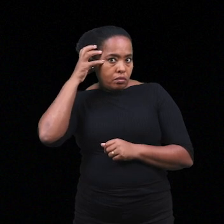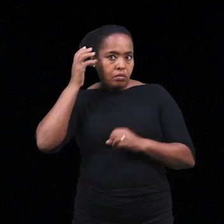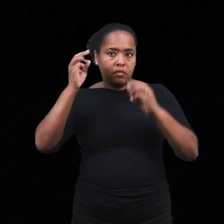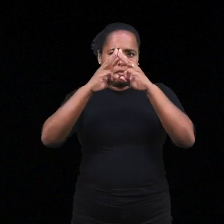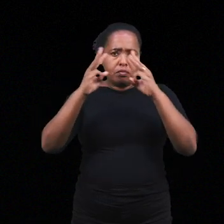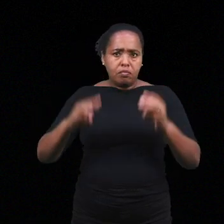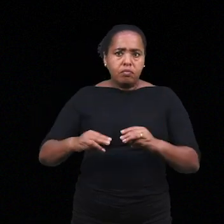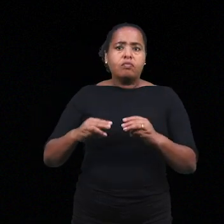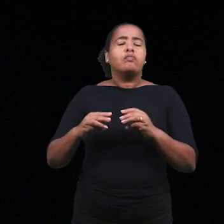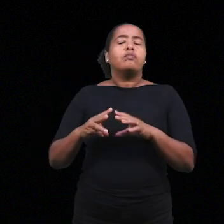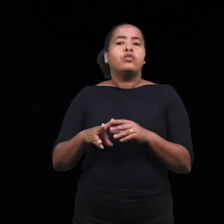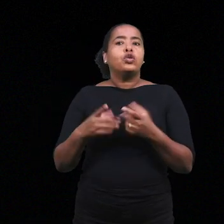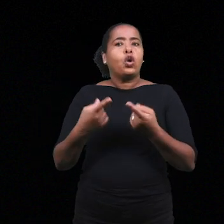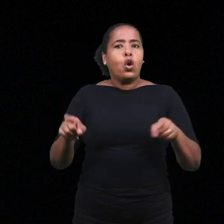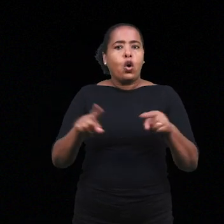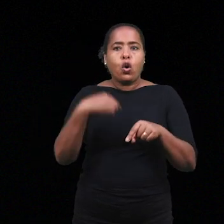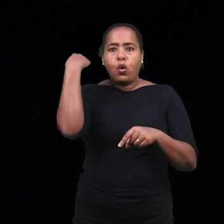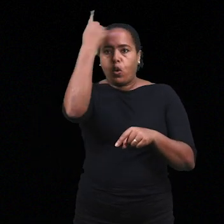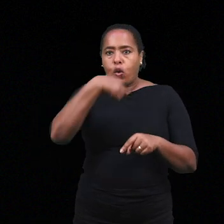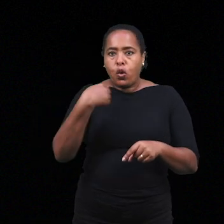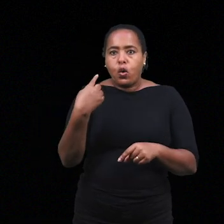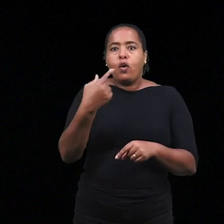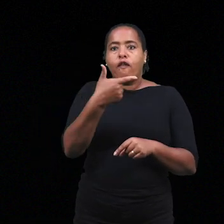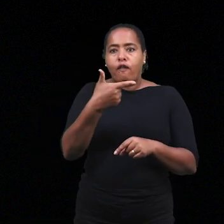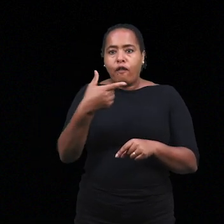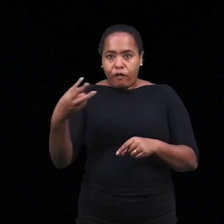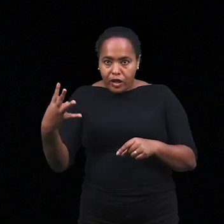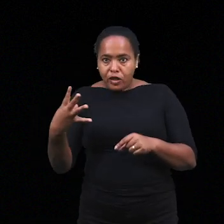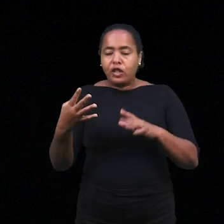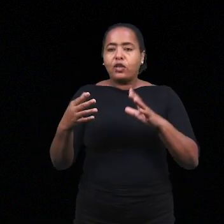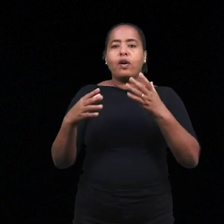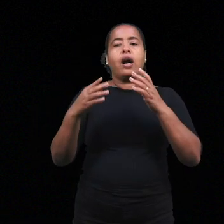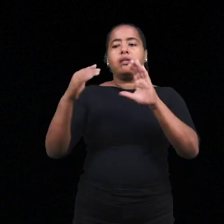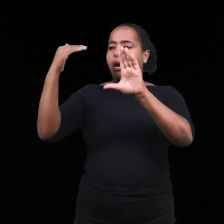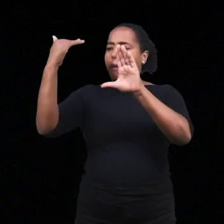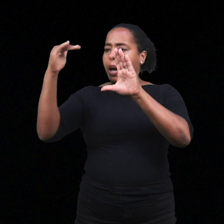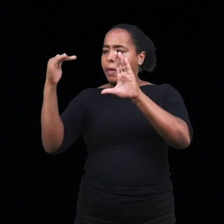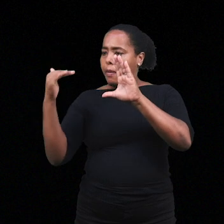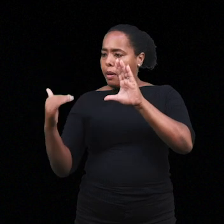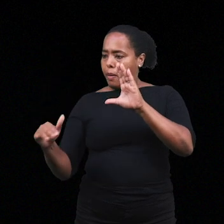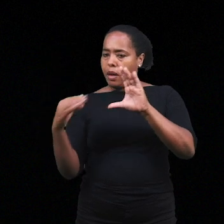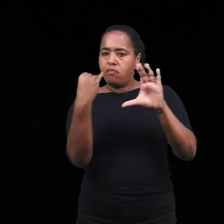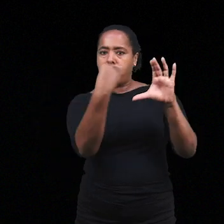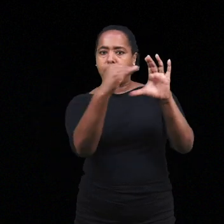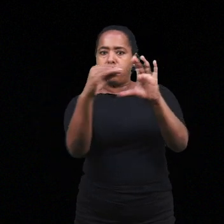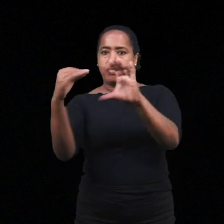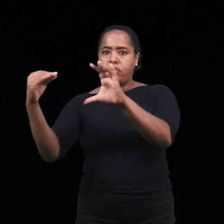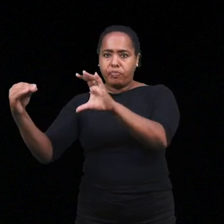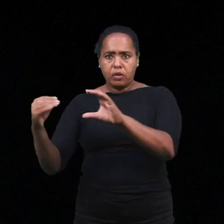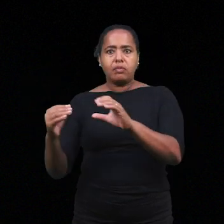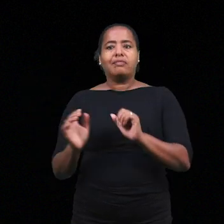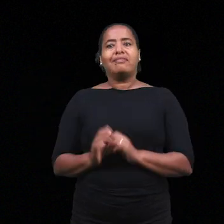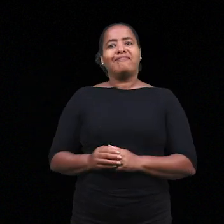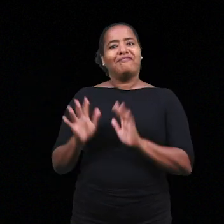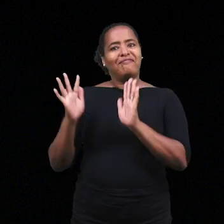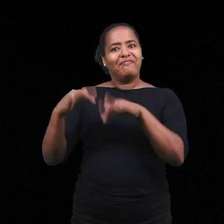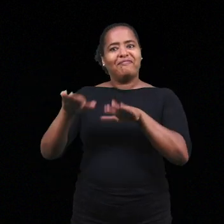слушать псалмы, проповеди. Вы также можете делиться с ними. Мы подошли к